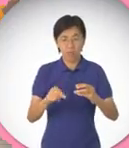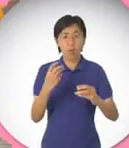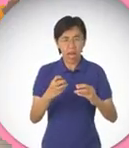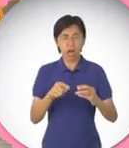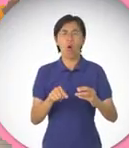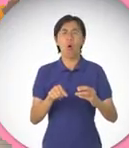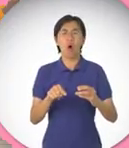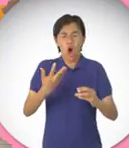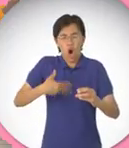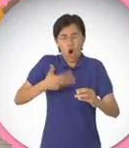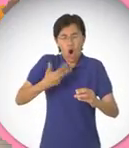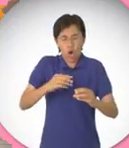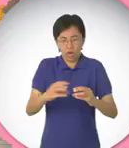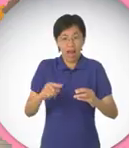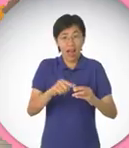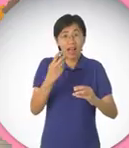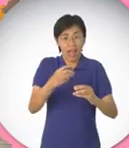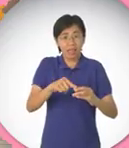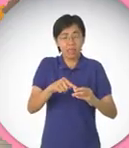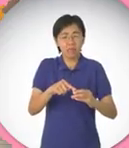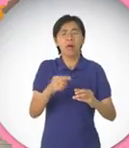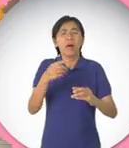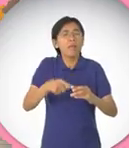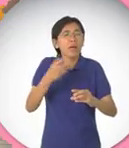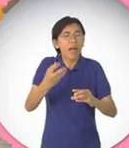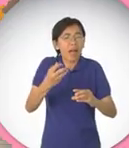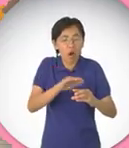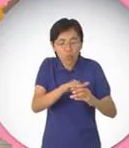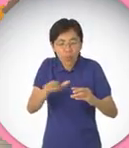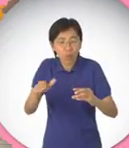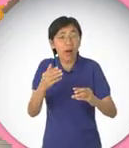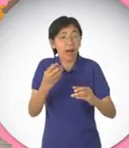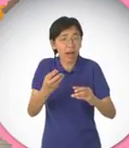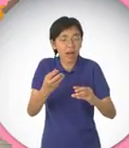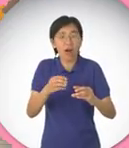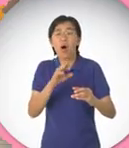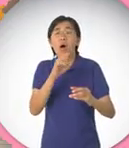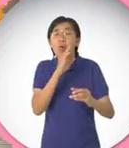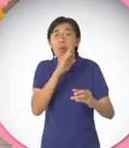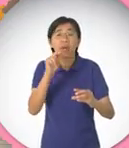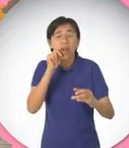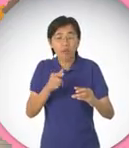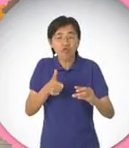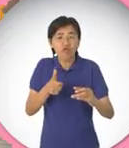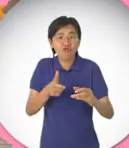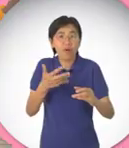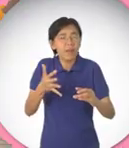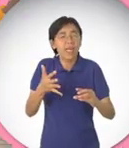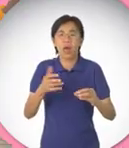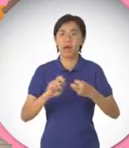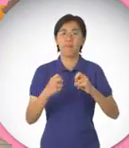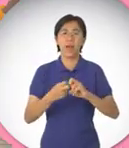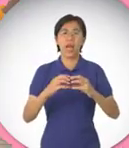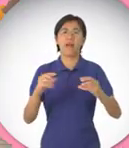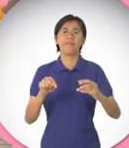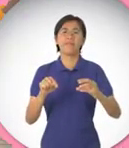สูงทีนี้พออบอุณหภูมิสูงเนี่ยถ้าเราไม่ฉีดน้ำเลยเนี่ยผิวมันจะหนาหนาเนี่ยมันไม่ได้แ